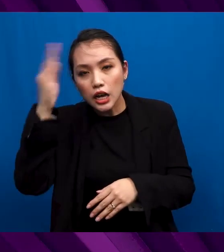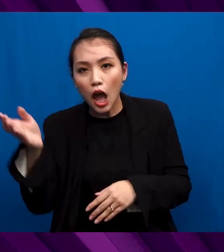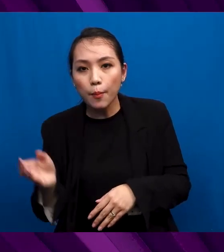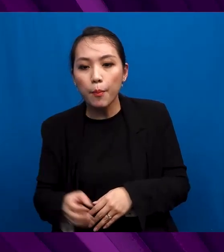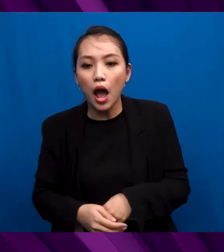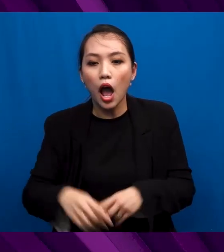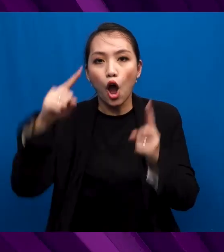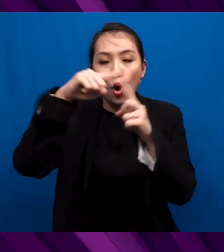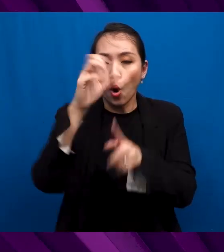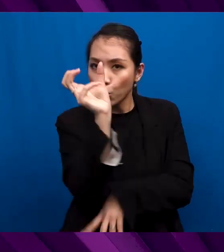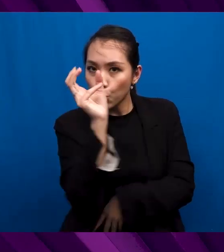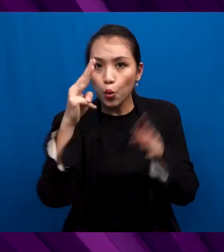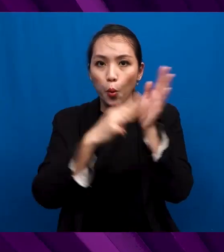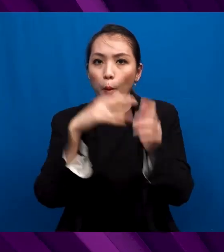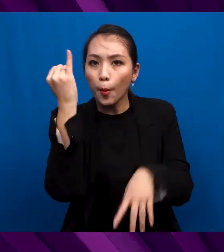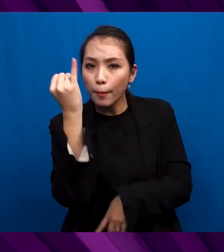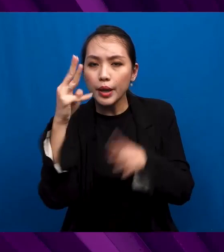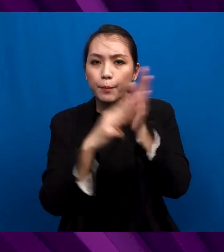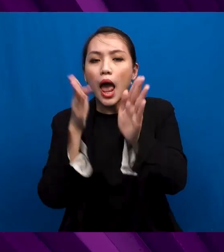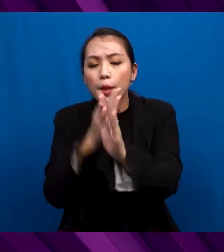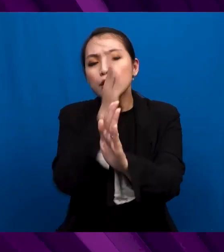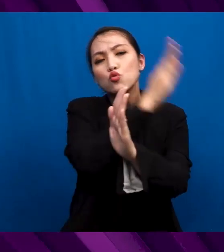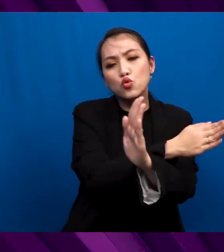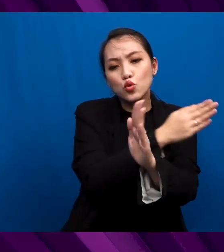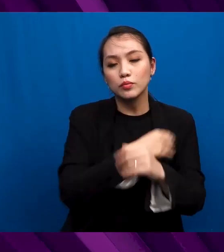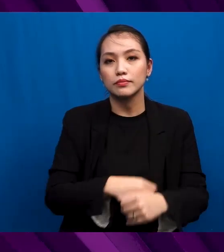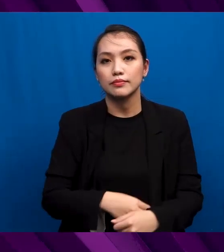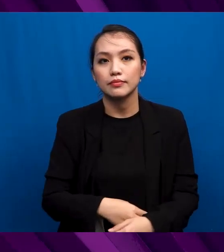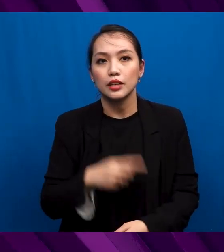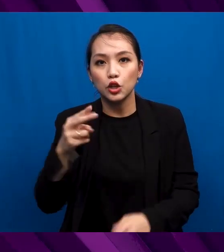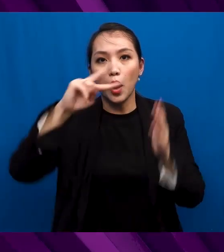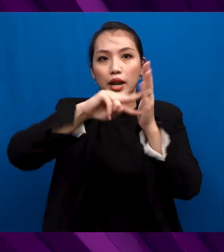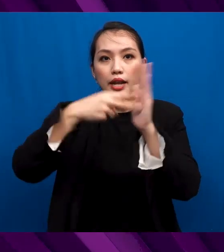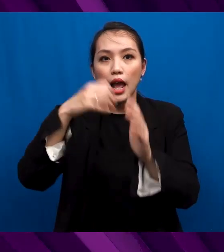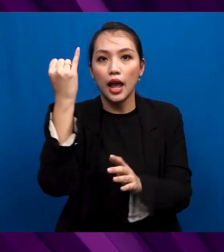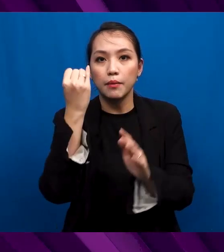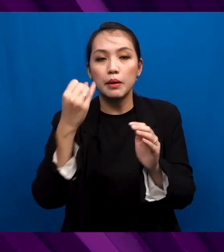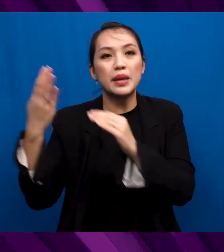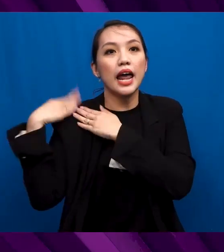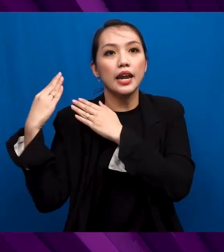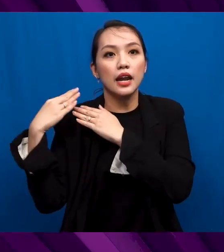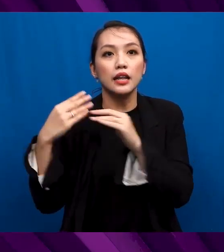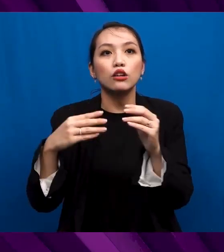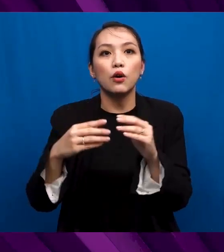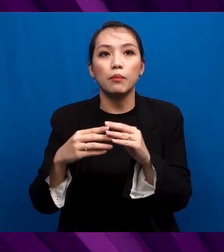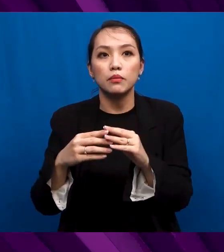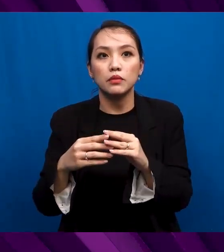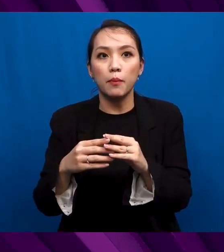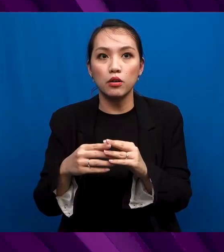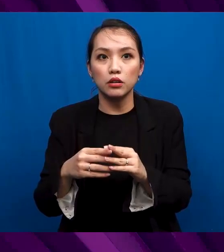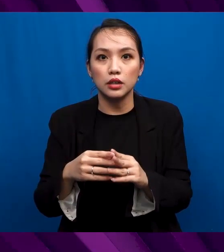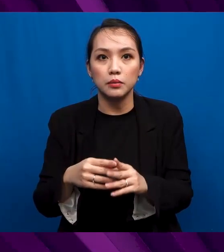Dibalik Tumim dan Urim. Tumim itu artinya integritas. Ya. Kalau Urim itu artinya bright